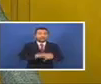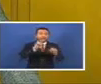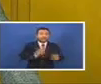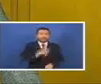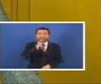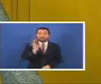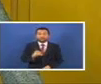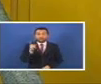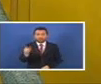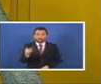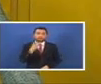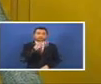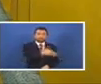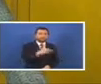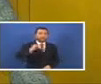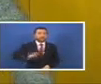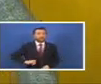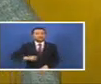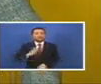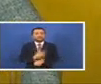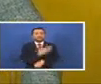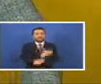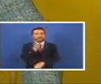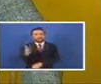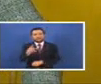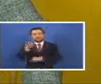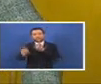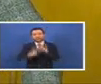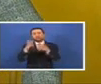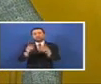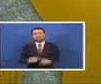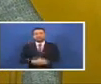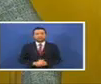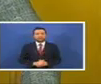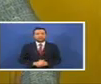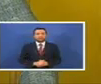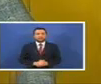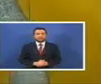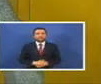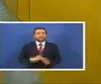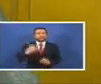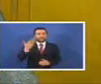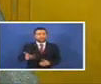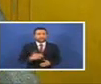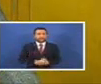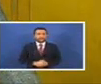yapacağını bilmeyen yurttaşlarımız buradan bilgi alabilirler. Daha